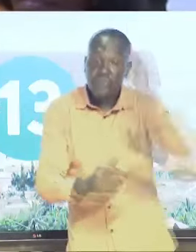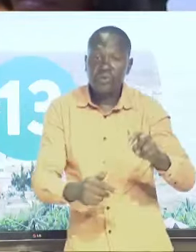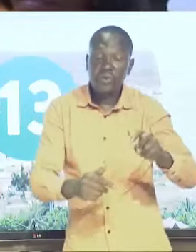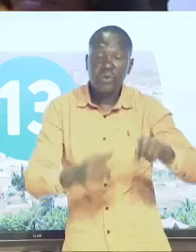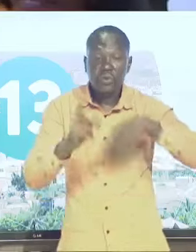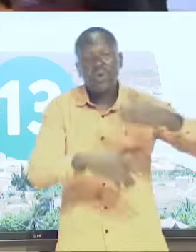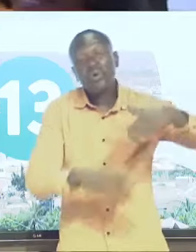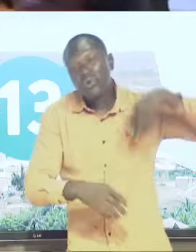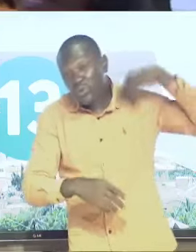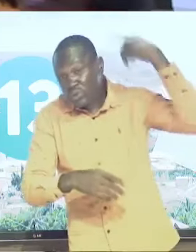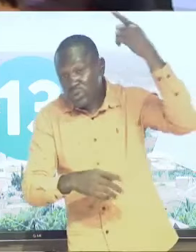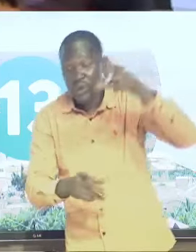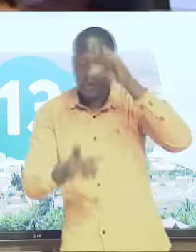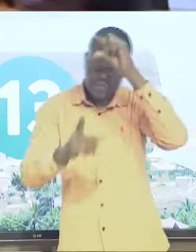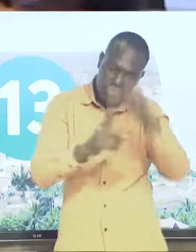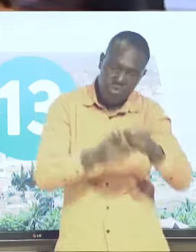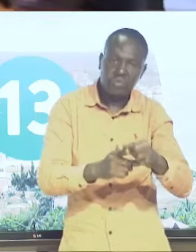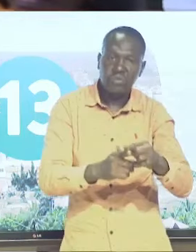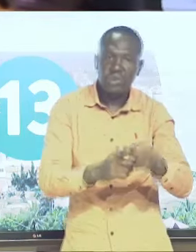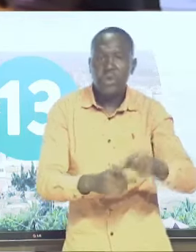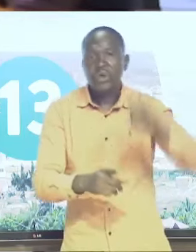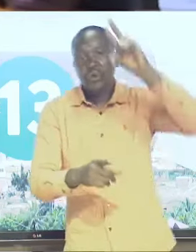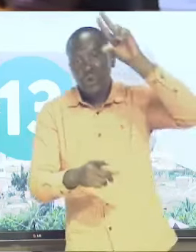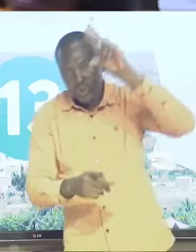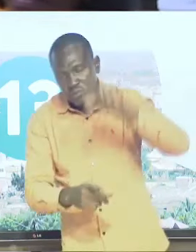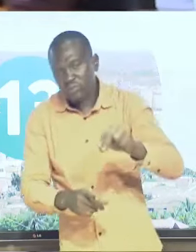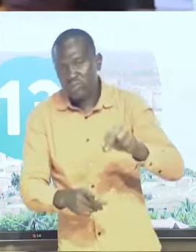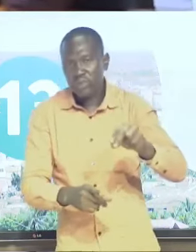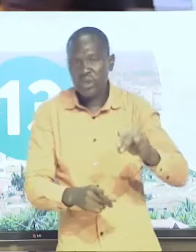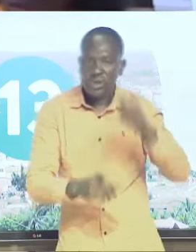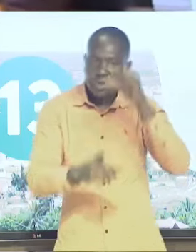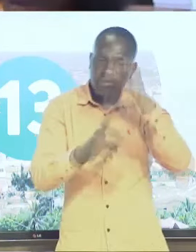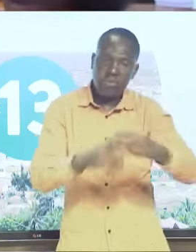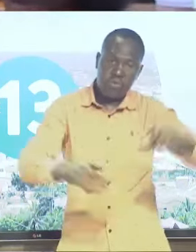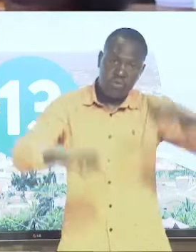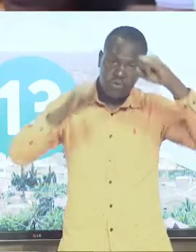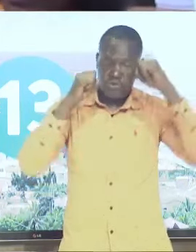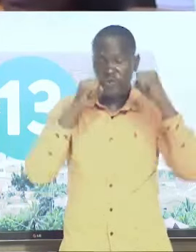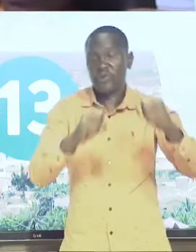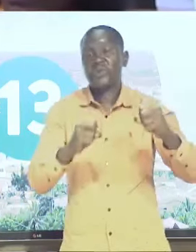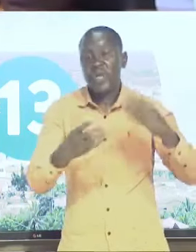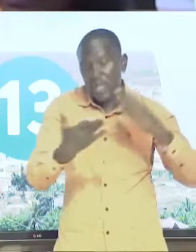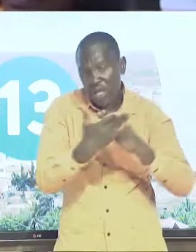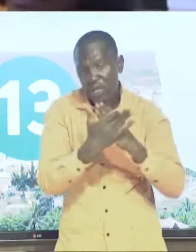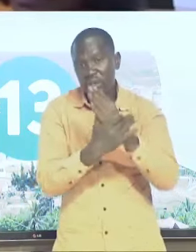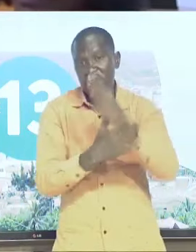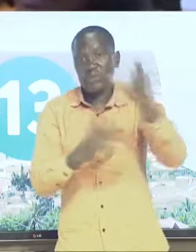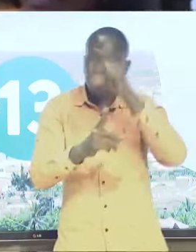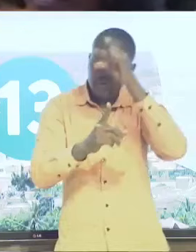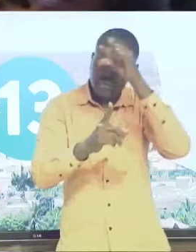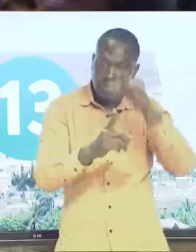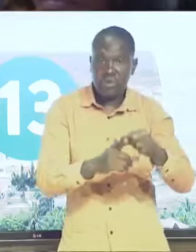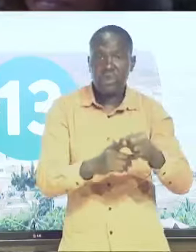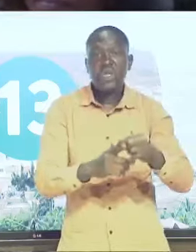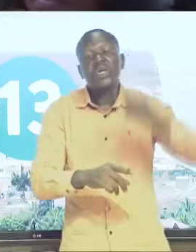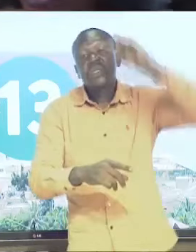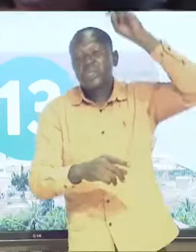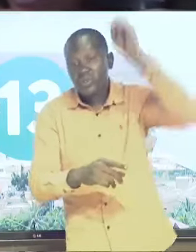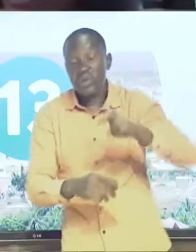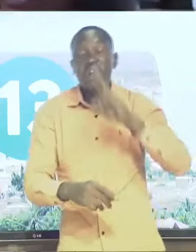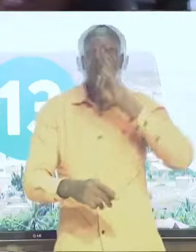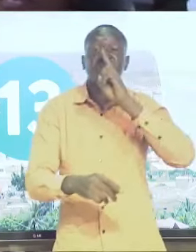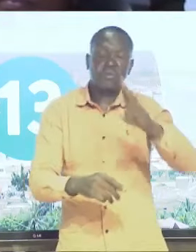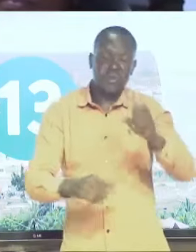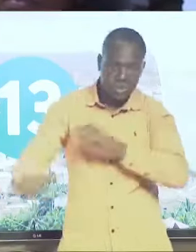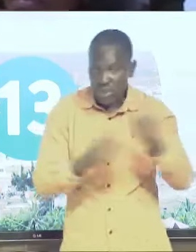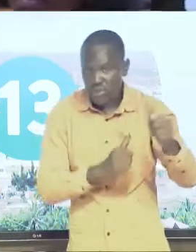au-delà des mots. Non seulement nous devons avoir des mots forts, mais à travers nos mots, que ce soit vraiment des